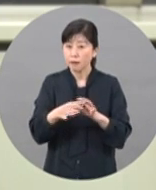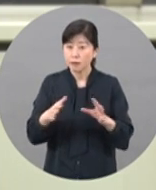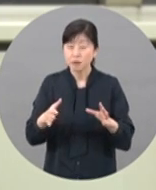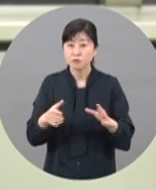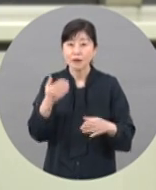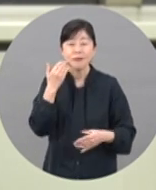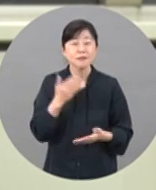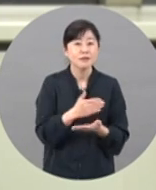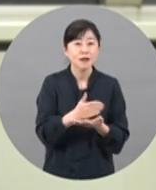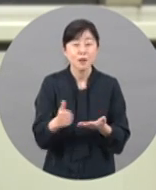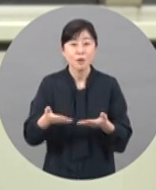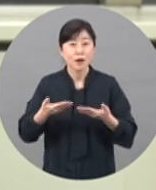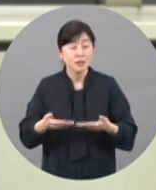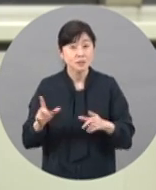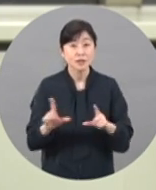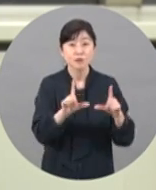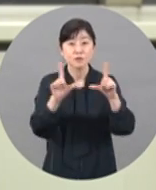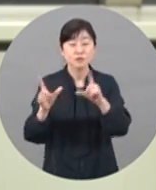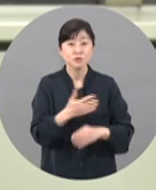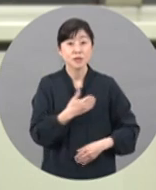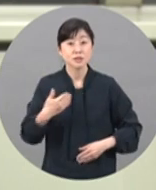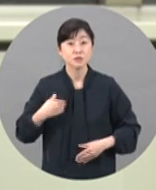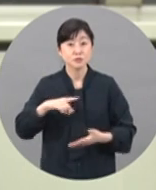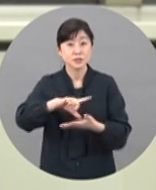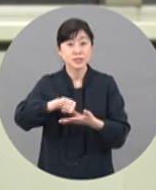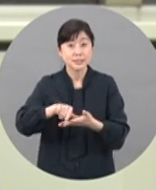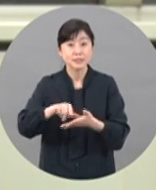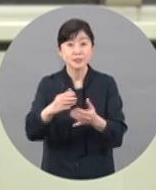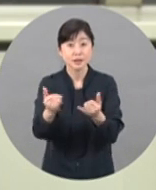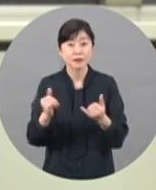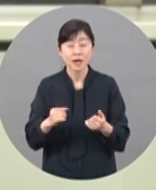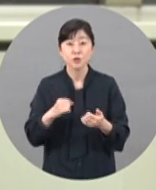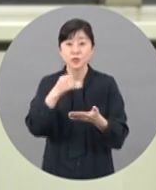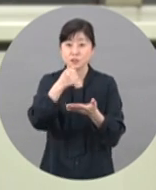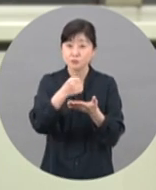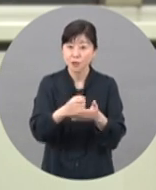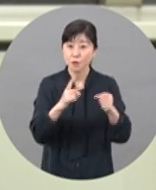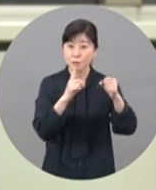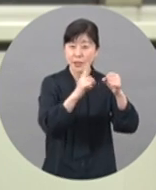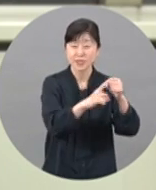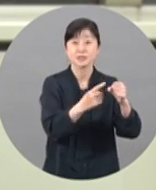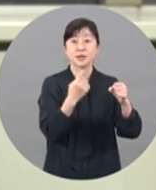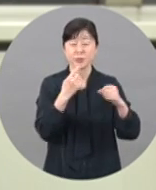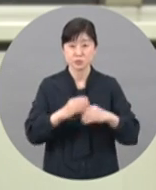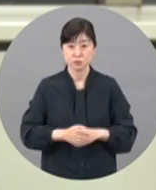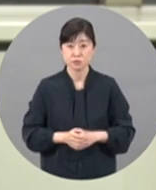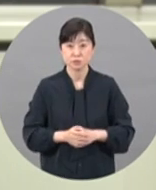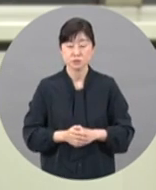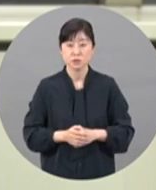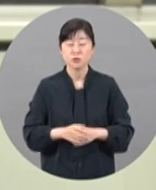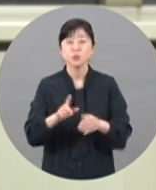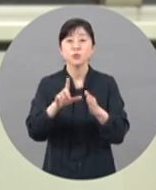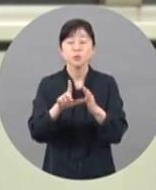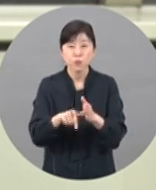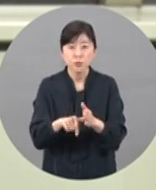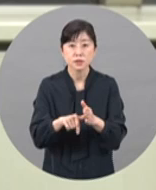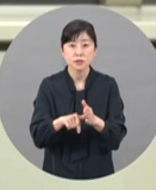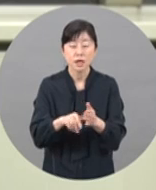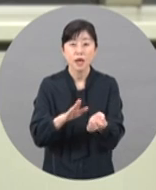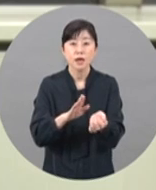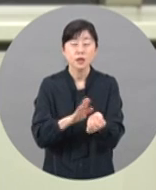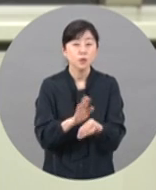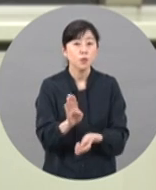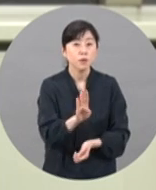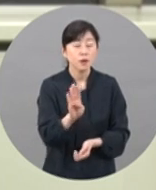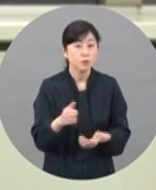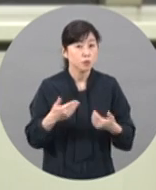誰もが安心して暮らせる地域社会の実現を目指しています。その中で医療的ケアが